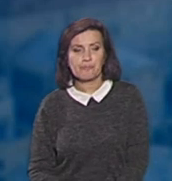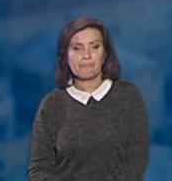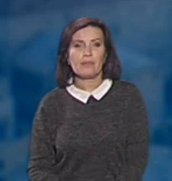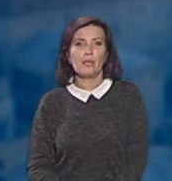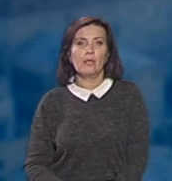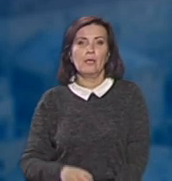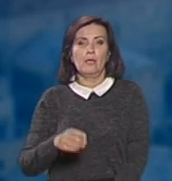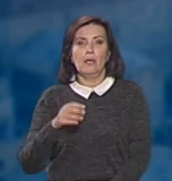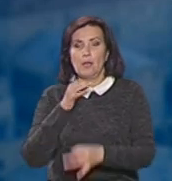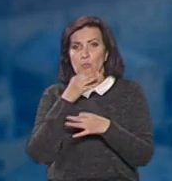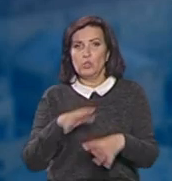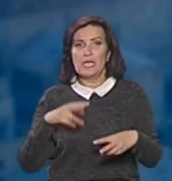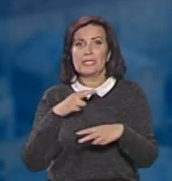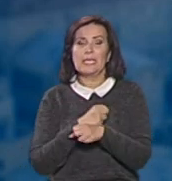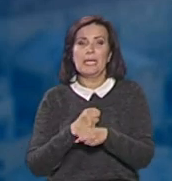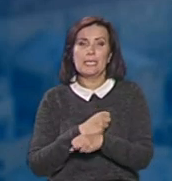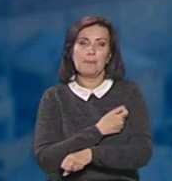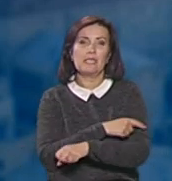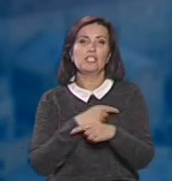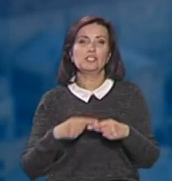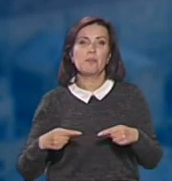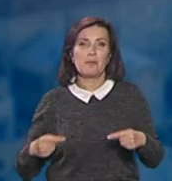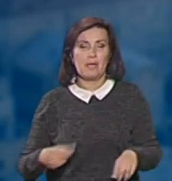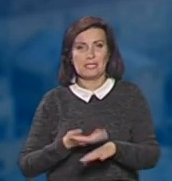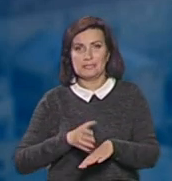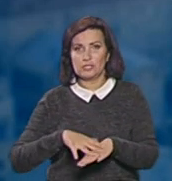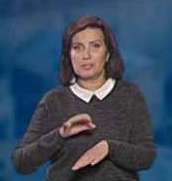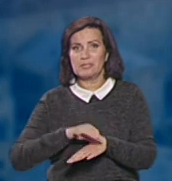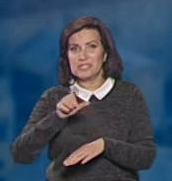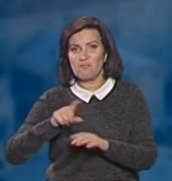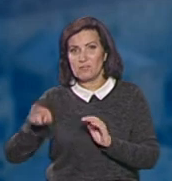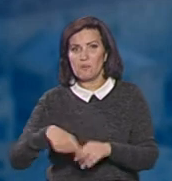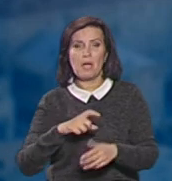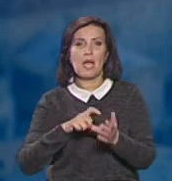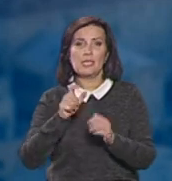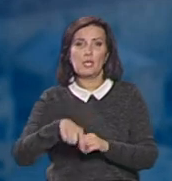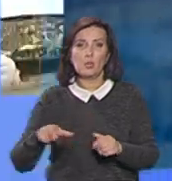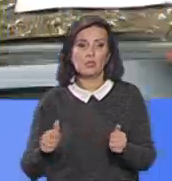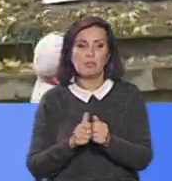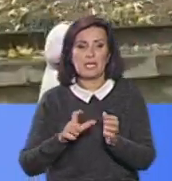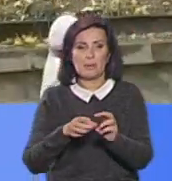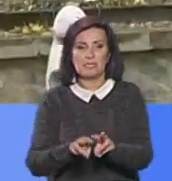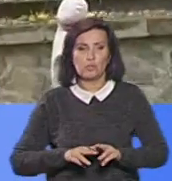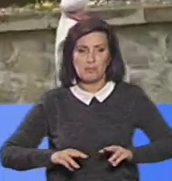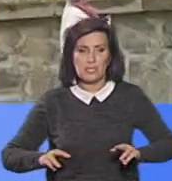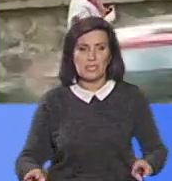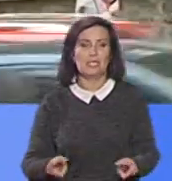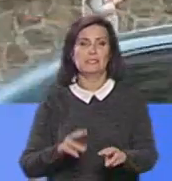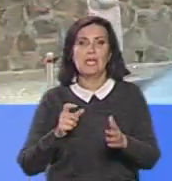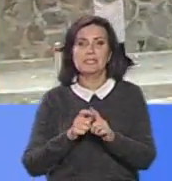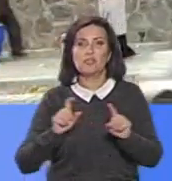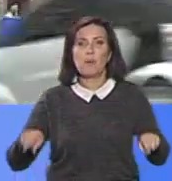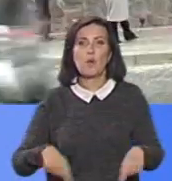Видати ліки та медичні препарати пацієнтам із тяжкими захворюваннями вимагали люди біля Кабінету міністрів. За словами організатора мітингу